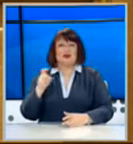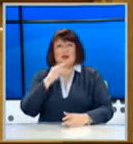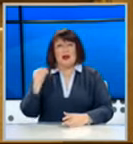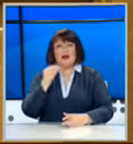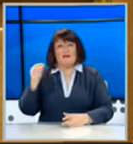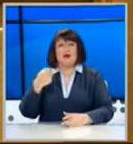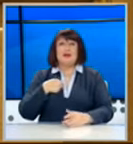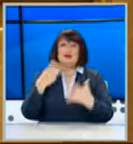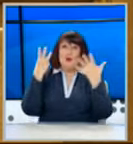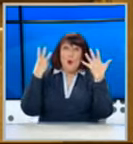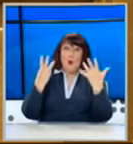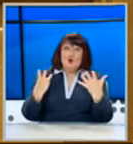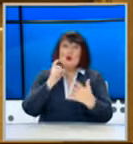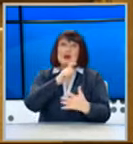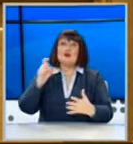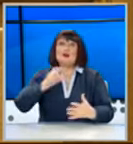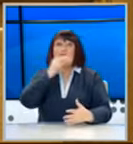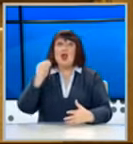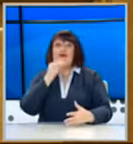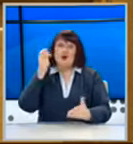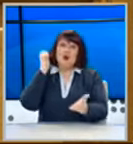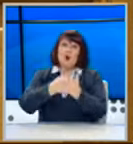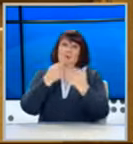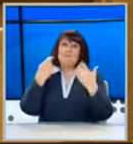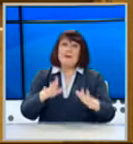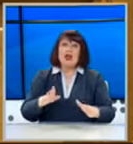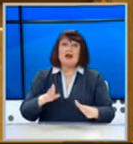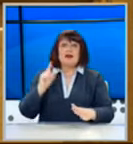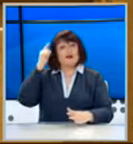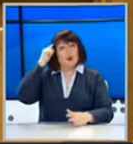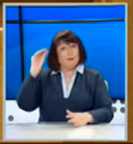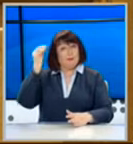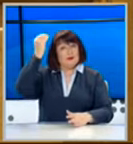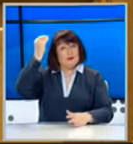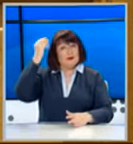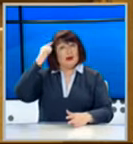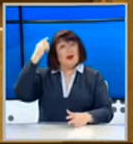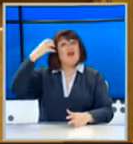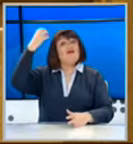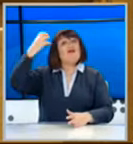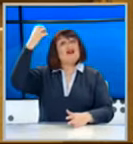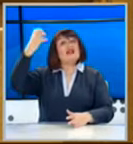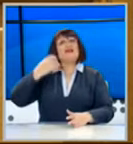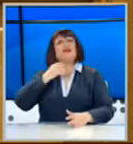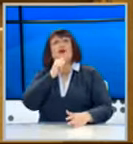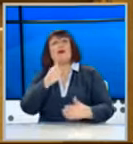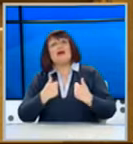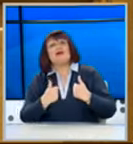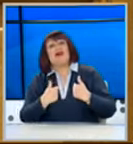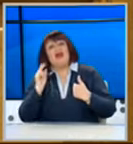η ελλάδα με τώ και αυτό είναι από κύημα νοσηρής φαντασίας της